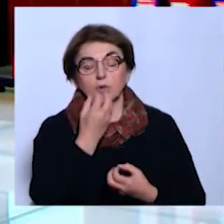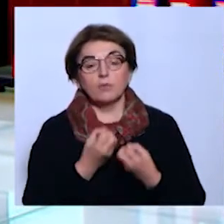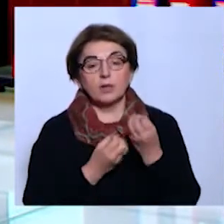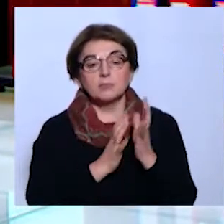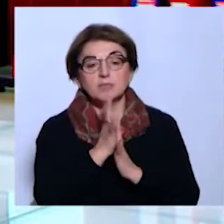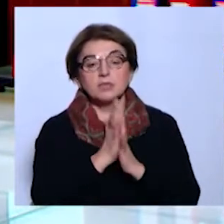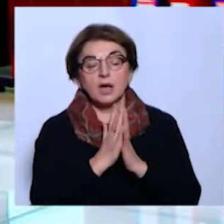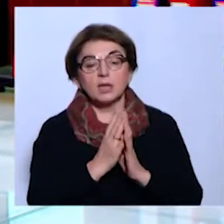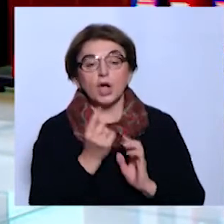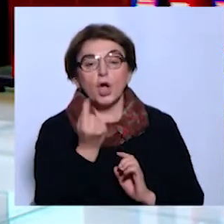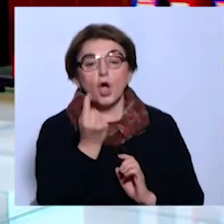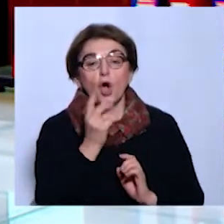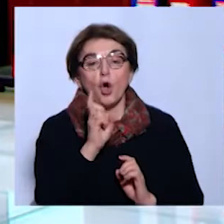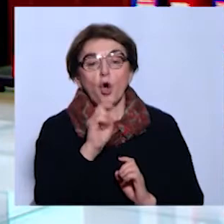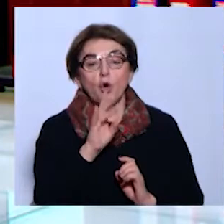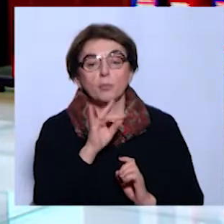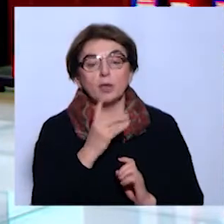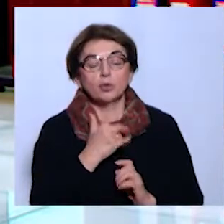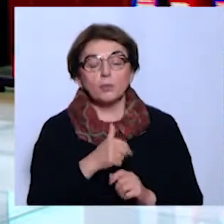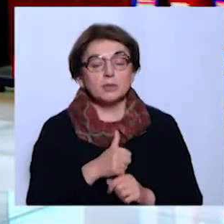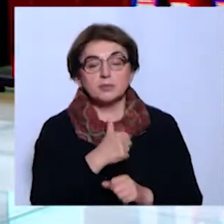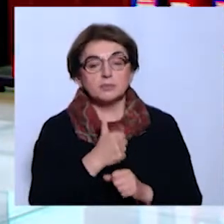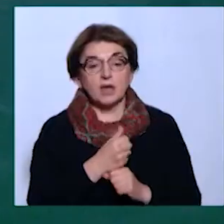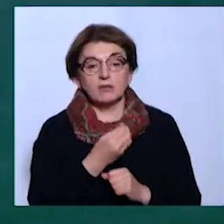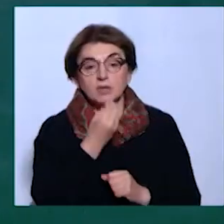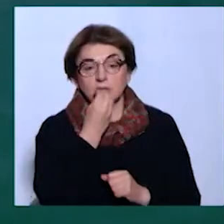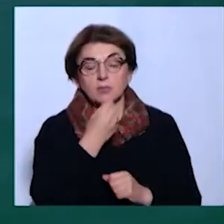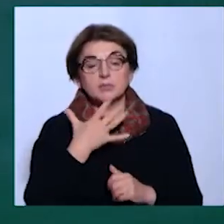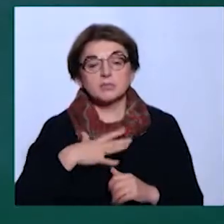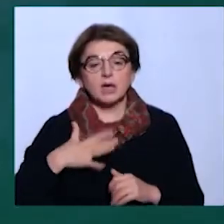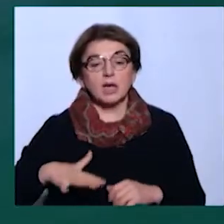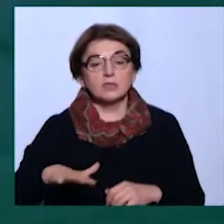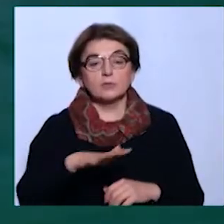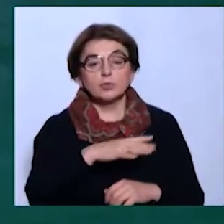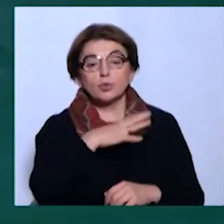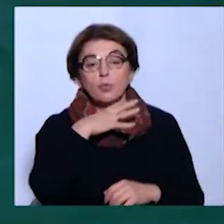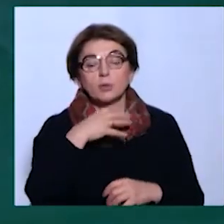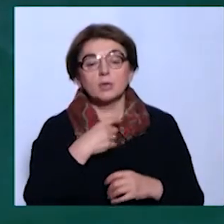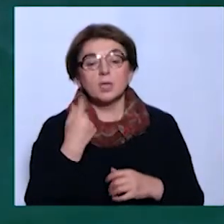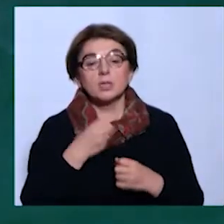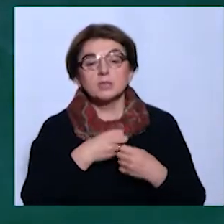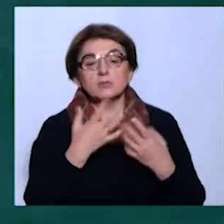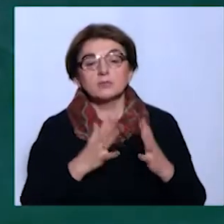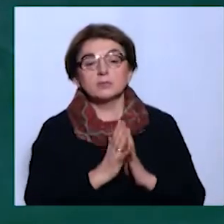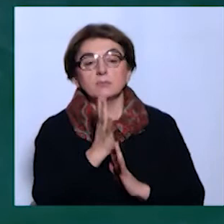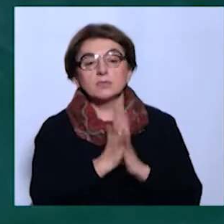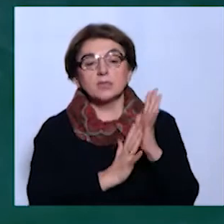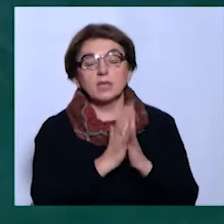მცენარე ხორბალი, რომელიც ძირითადი საკვებია საქართველოში. Უამრავი კულტურა არის